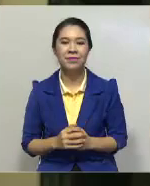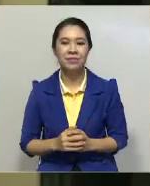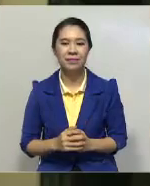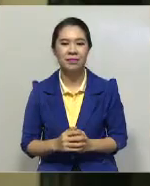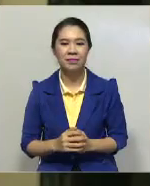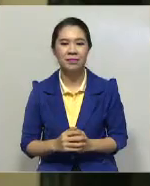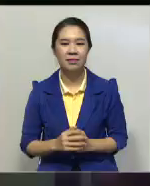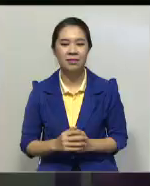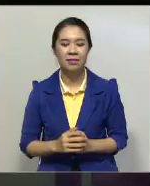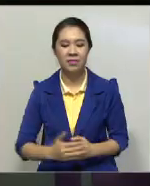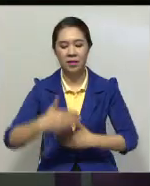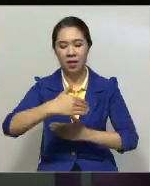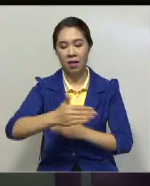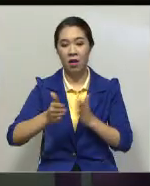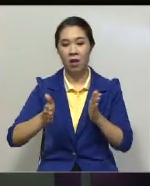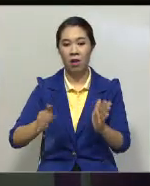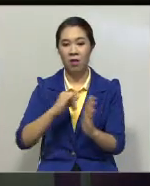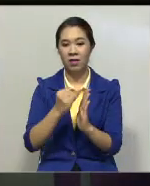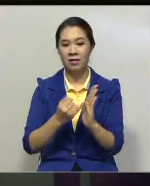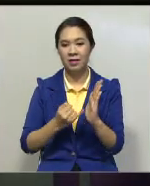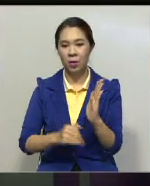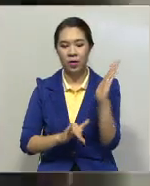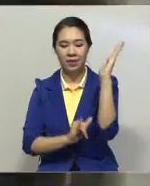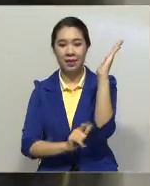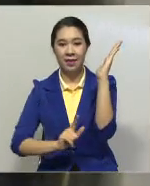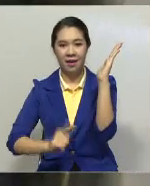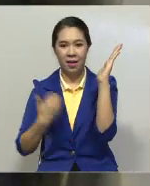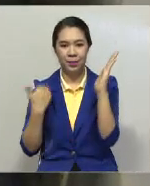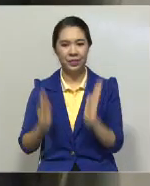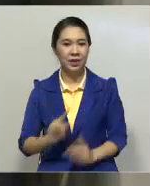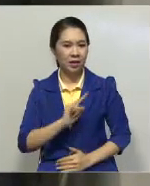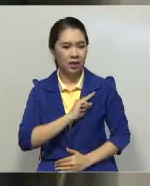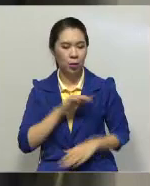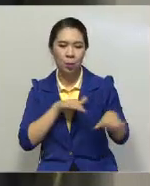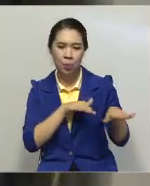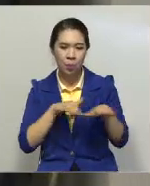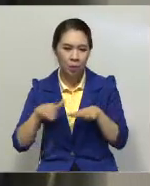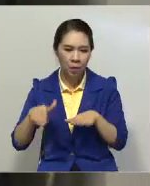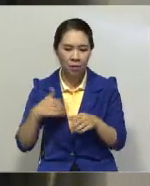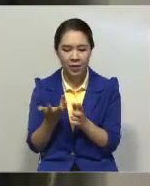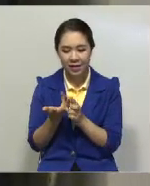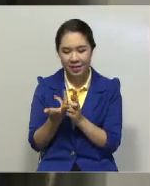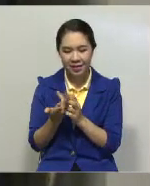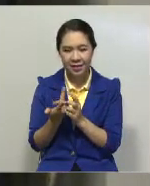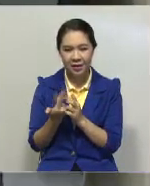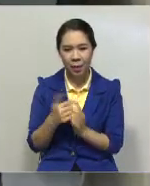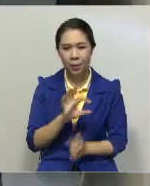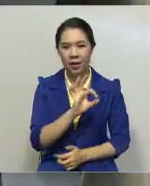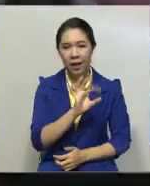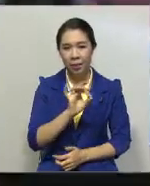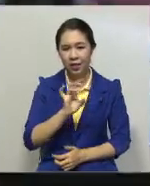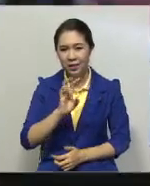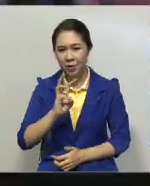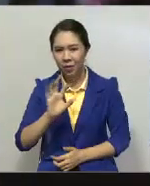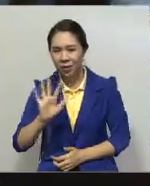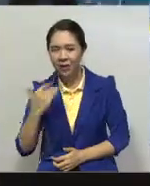งบรรยากาศนะครับที่ห้องส่ง NBT ที่จังหวัดยะลาซึ่งทางเจ้าหน้าที่นะครับก็พร้อมใจกันนับถอยหลังการยุติการออกอาก